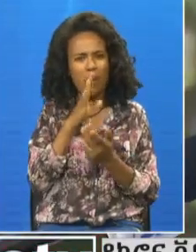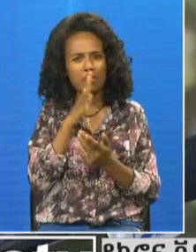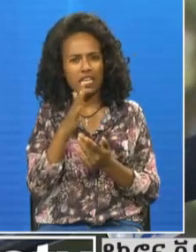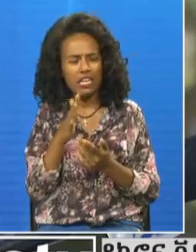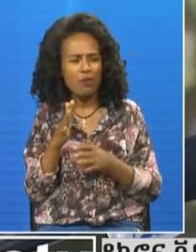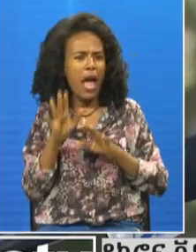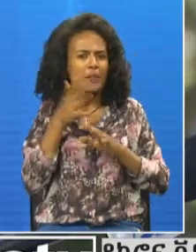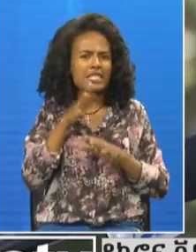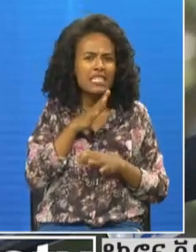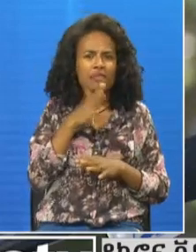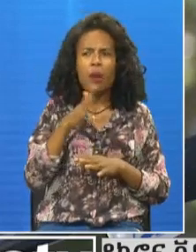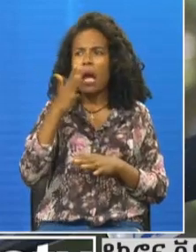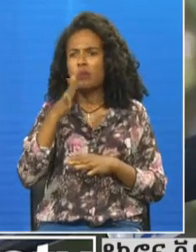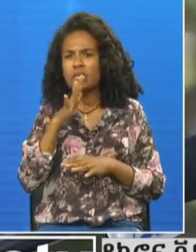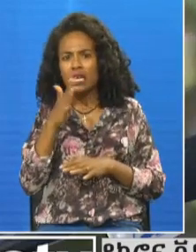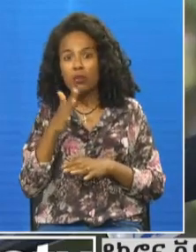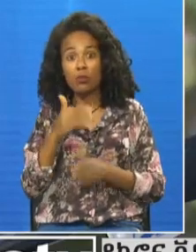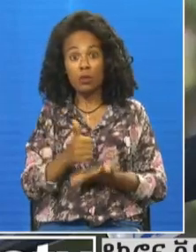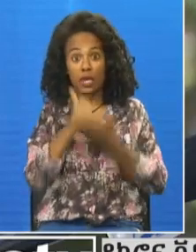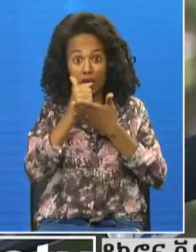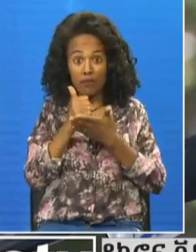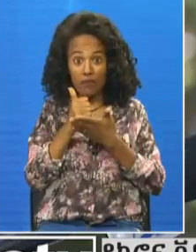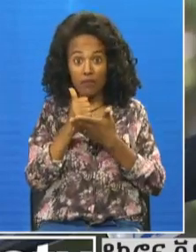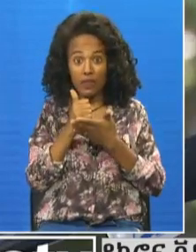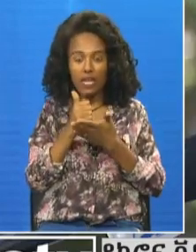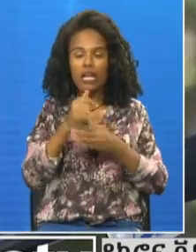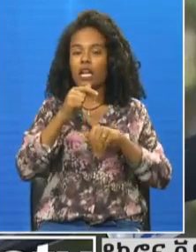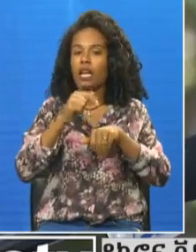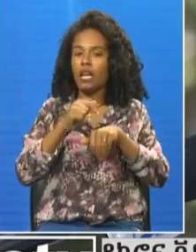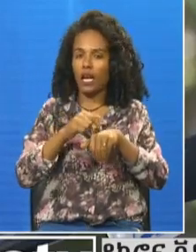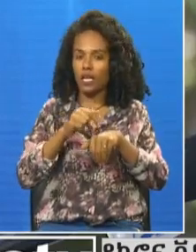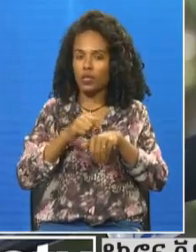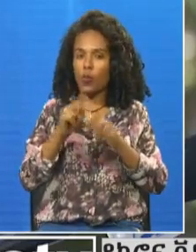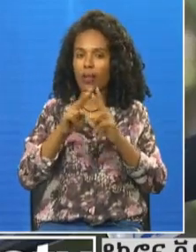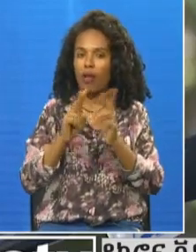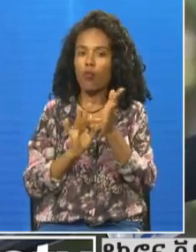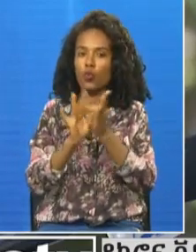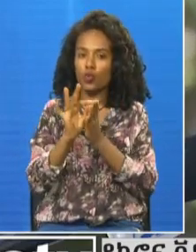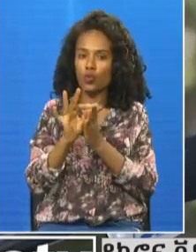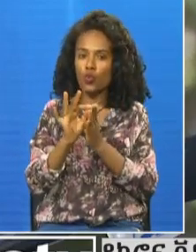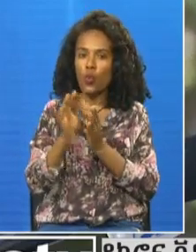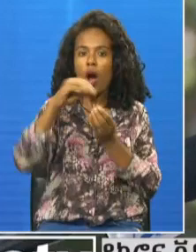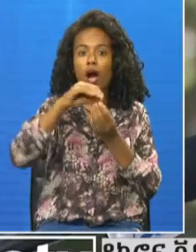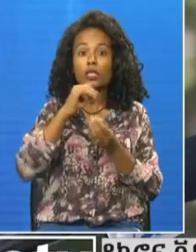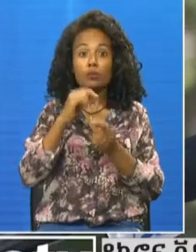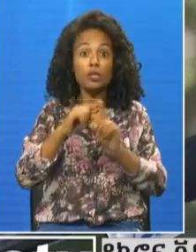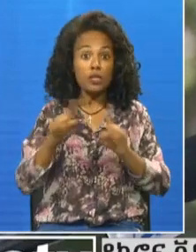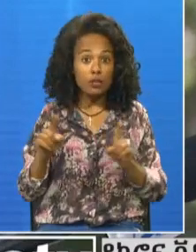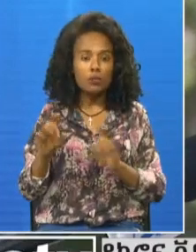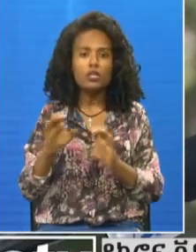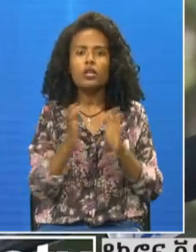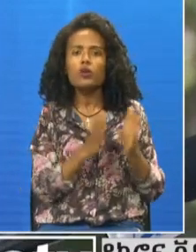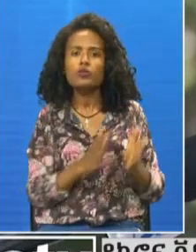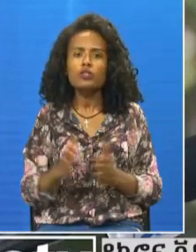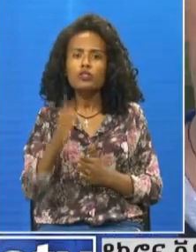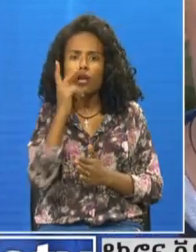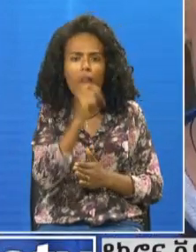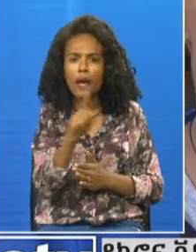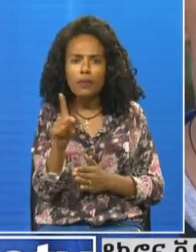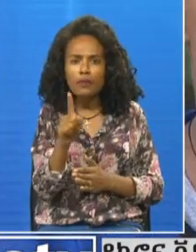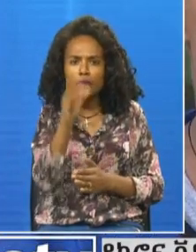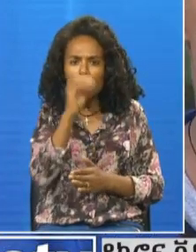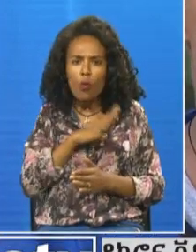መተው ይሄንን ነጥለ ነው ልንሻገር ምን ይችላል። ህዝቡ በወረሽኙ ዙሪያ በተለያዩ አጋጣሚዎች የሚያገኛቸውን መረጃዎች